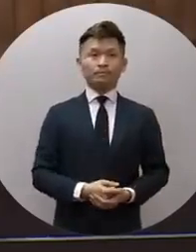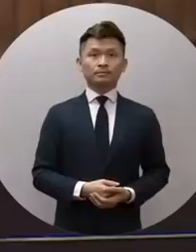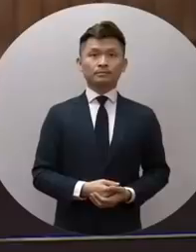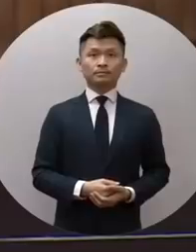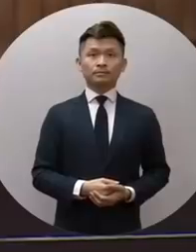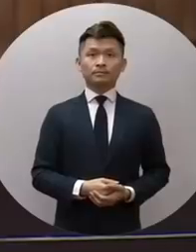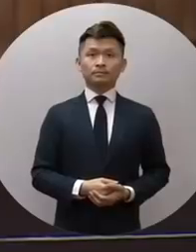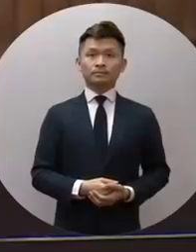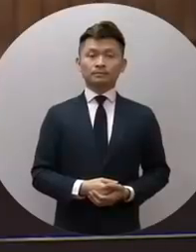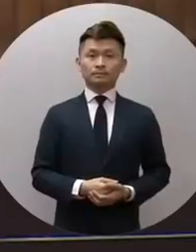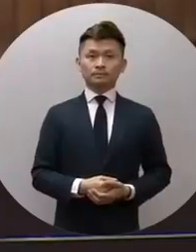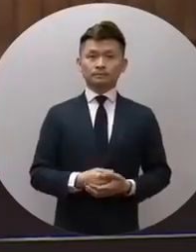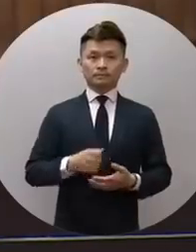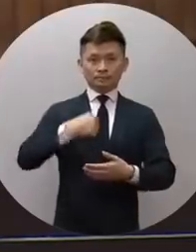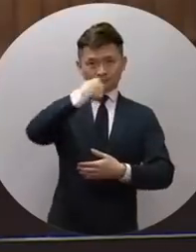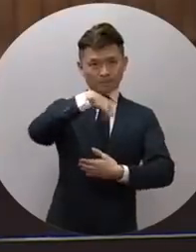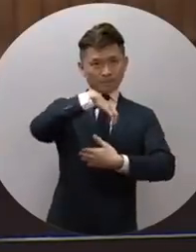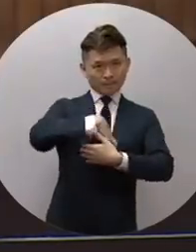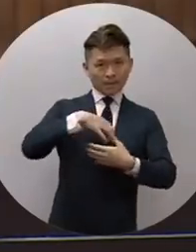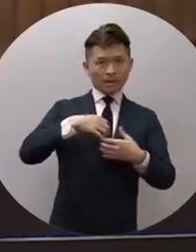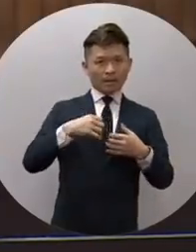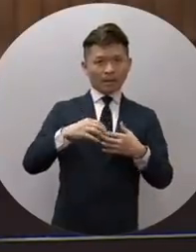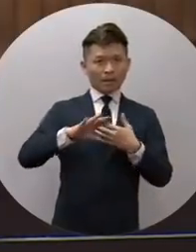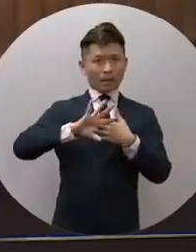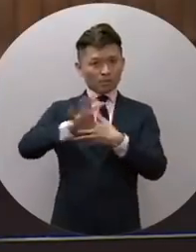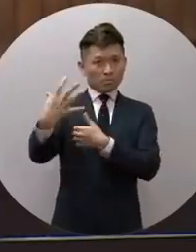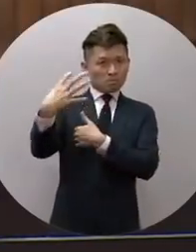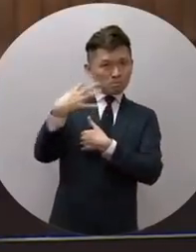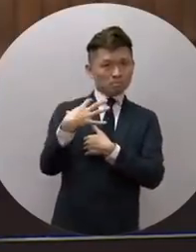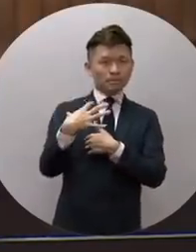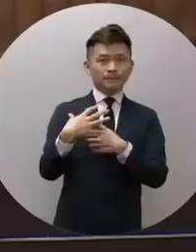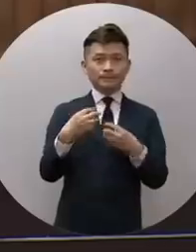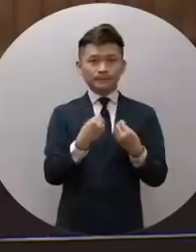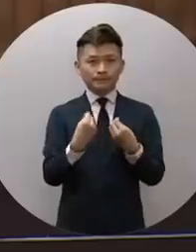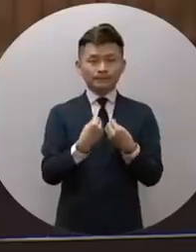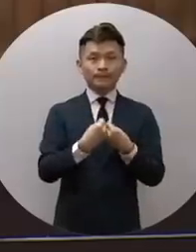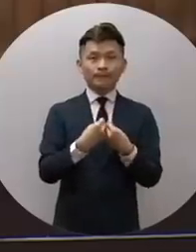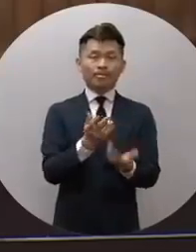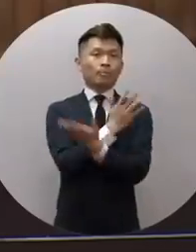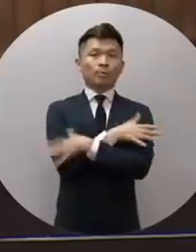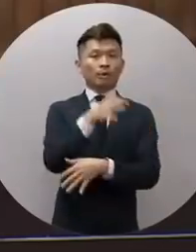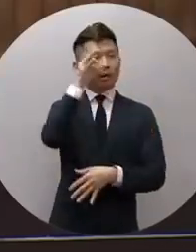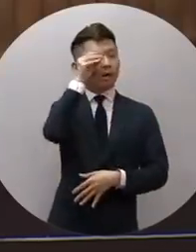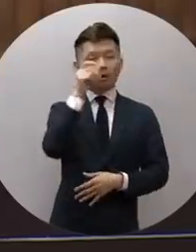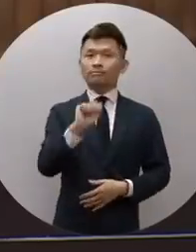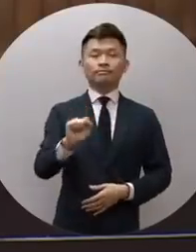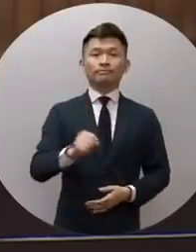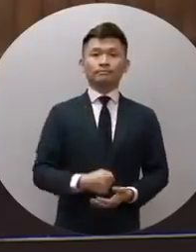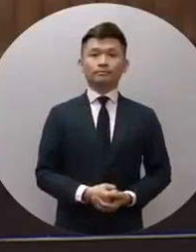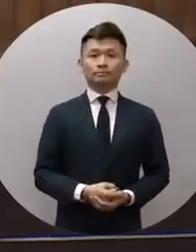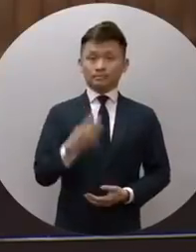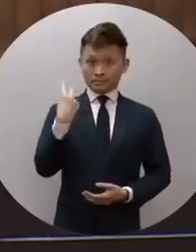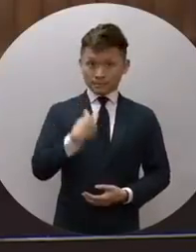对内外严峻的挑战，我们当然无法不理不睬的拖，也无